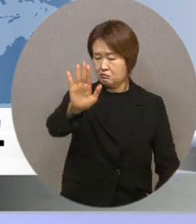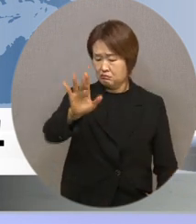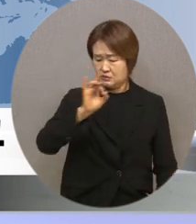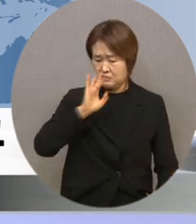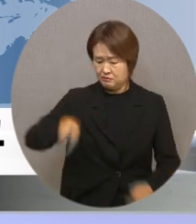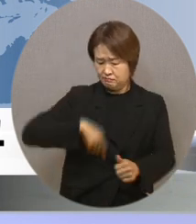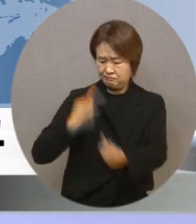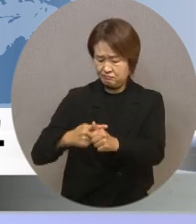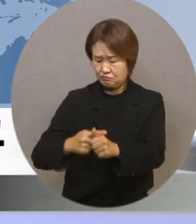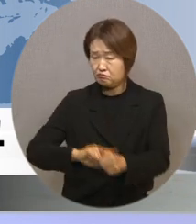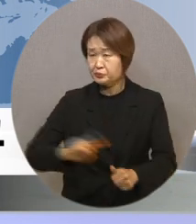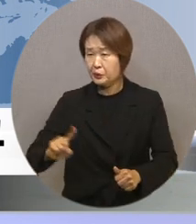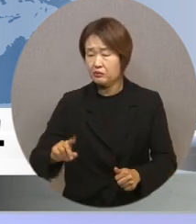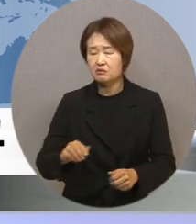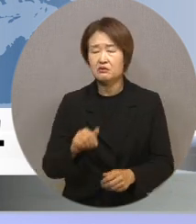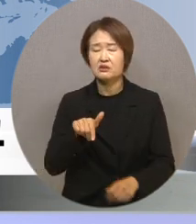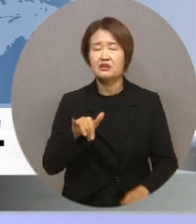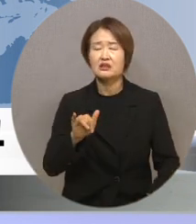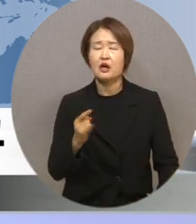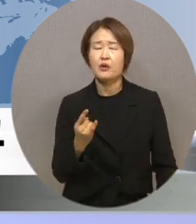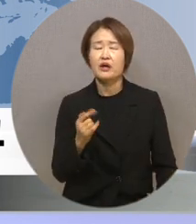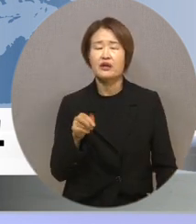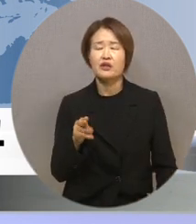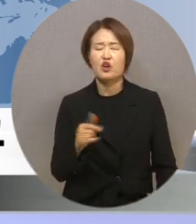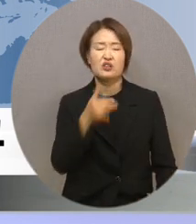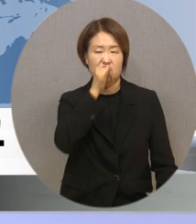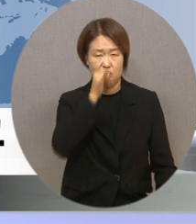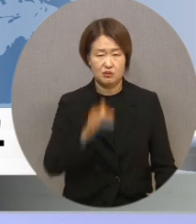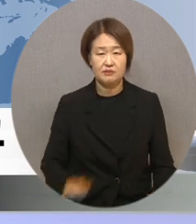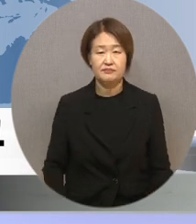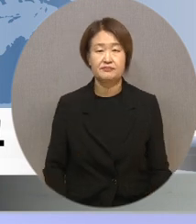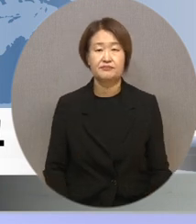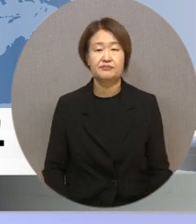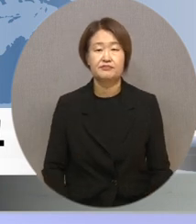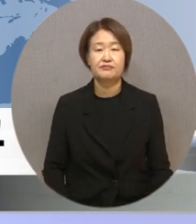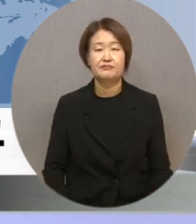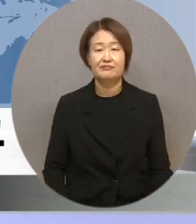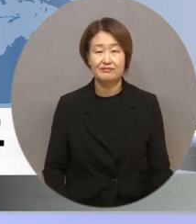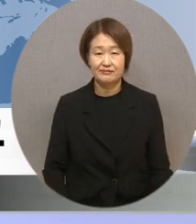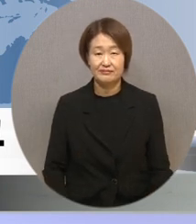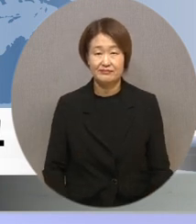규탄하는 기자회견을 가졌습니다. 김은별 기자가 자세한 내용 담아왔습니다.